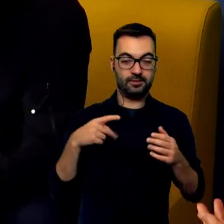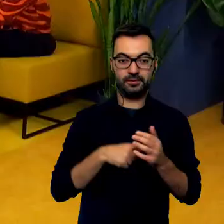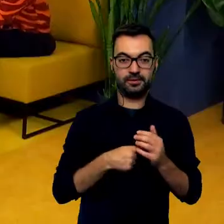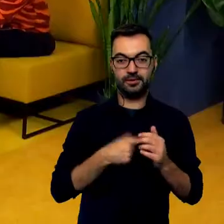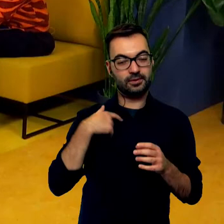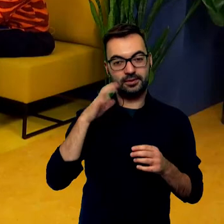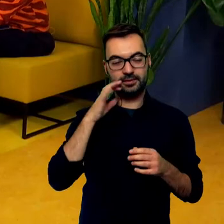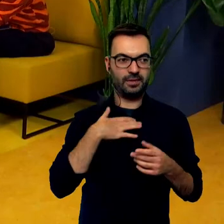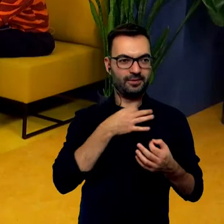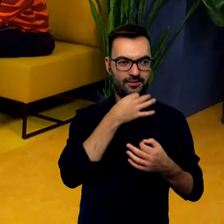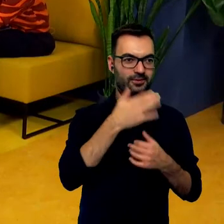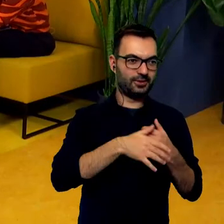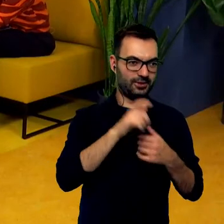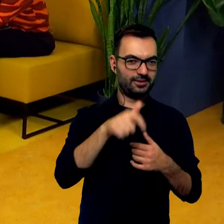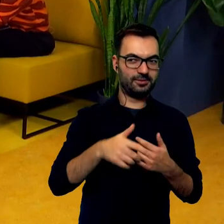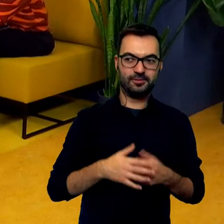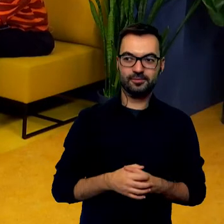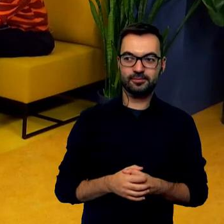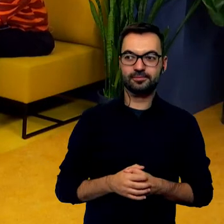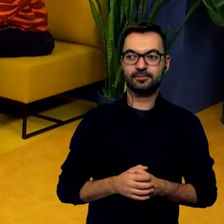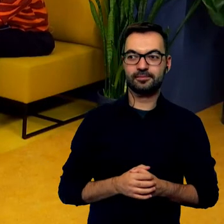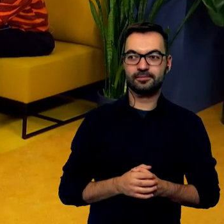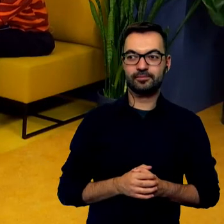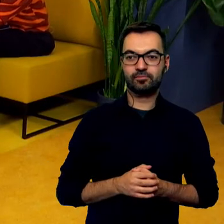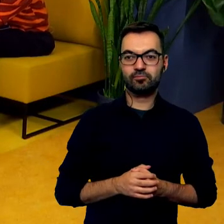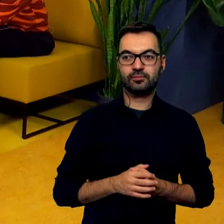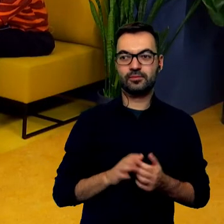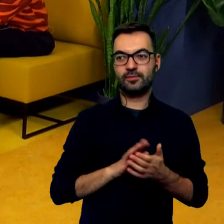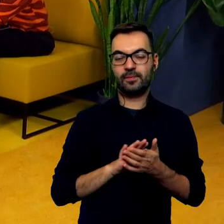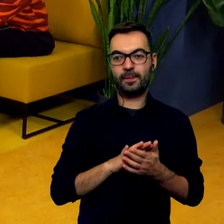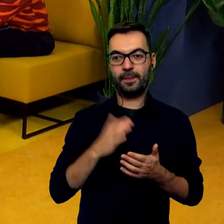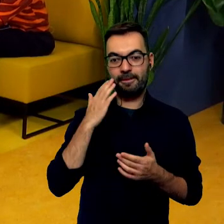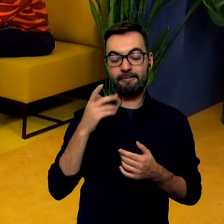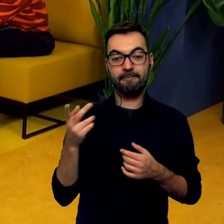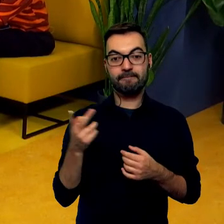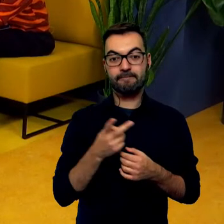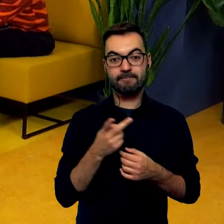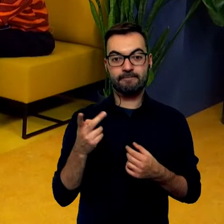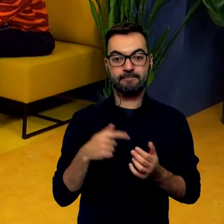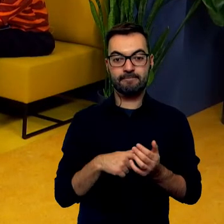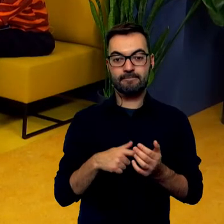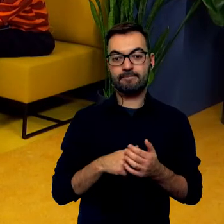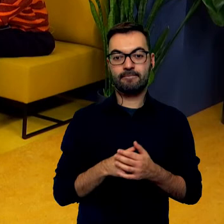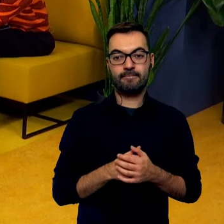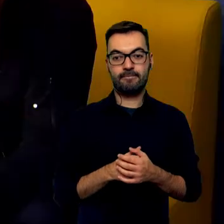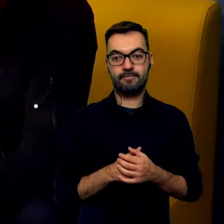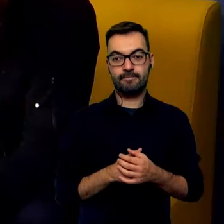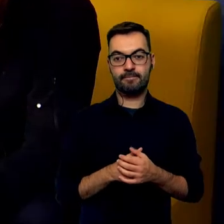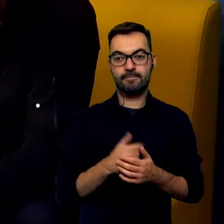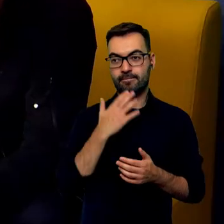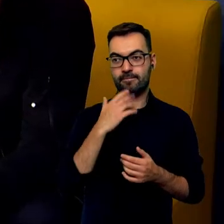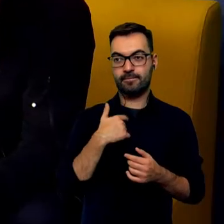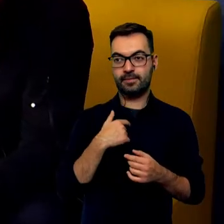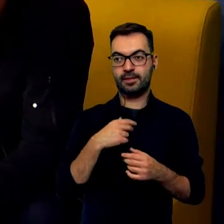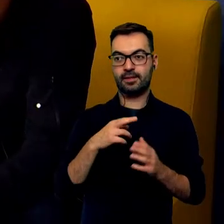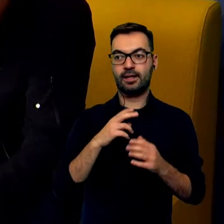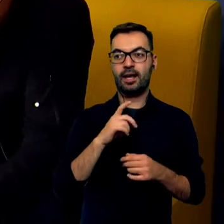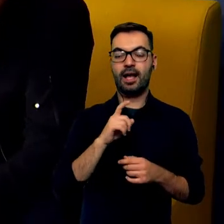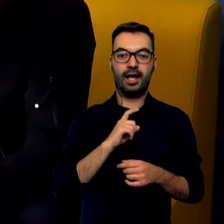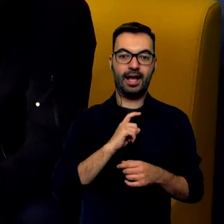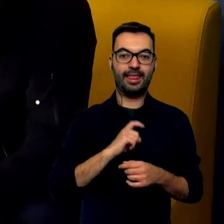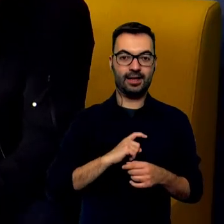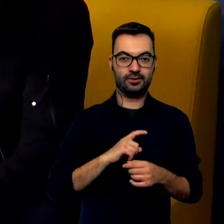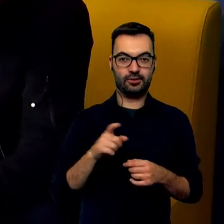jest. Oczywiście, właśnie miałam się do tak, ciebie teraz zwrócić. Wiesz, bo to, przepraszam, wiecie, bo to jest tak, że też, i mówię to jako redaktor